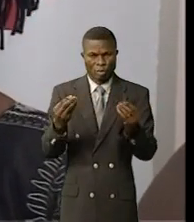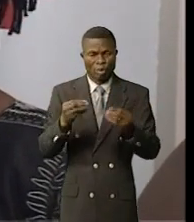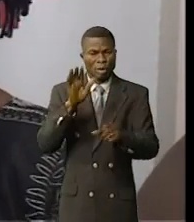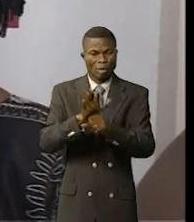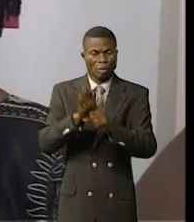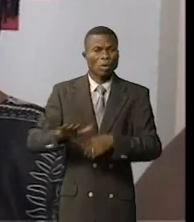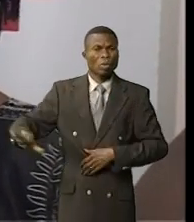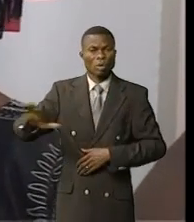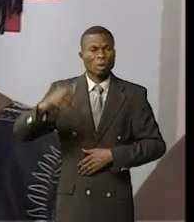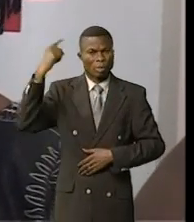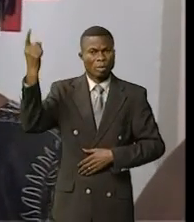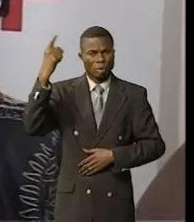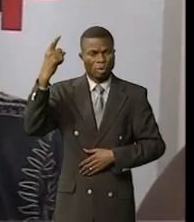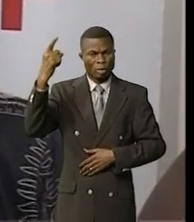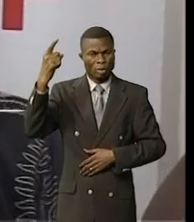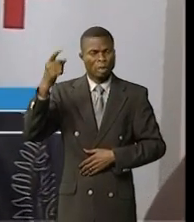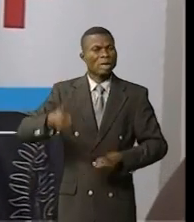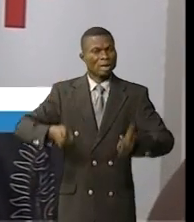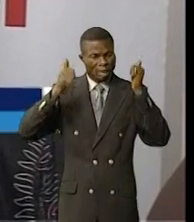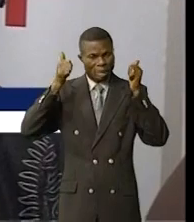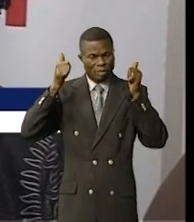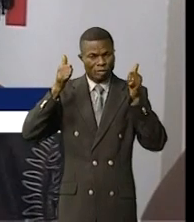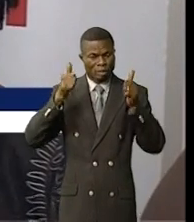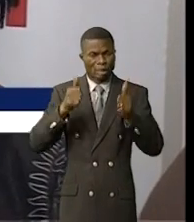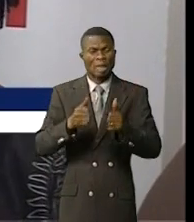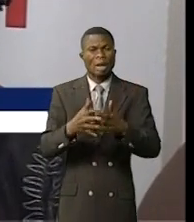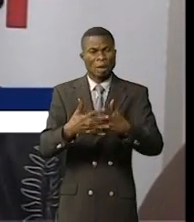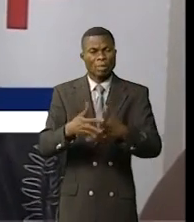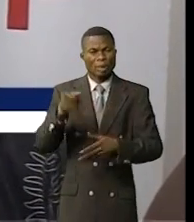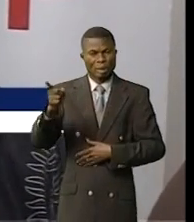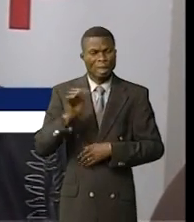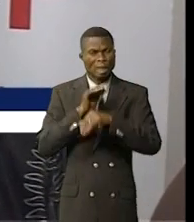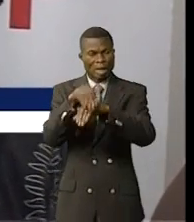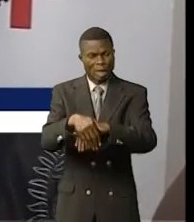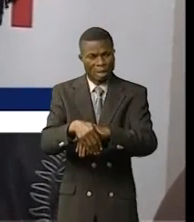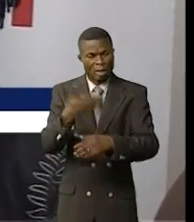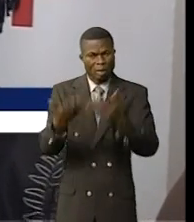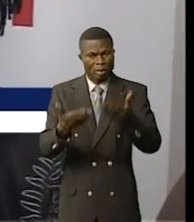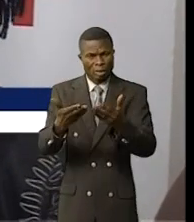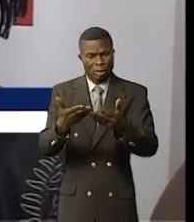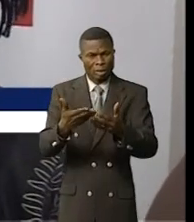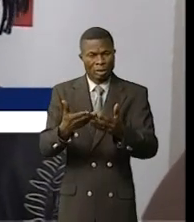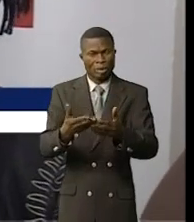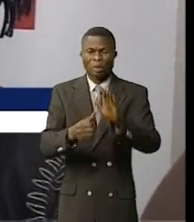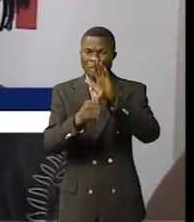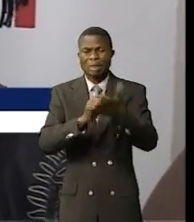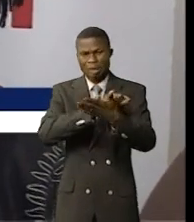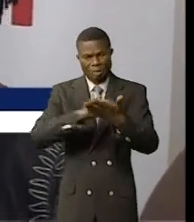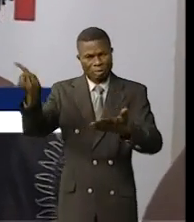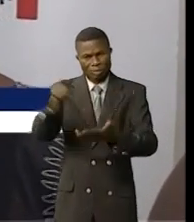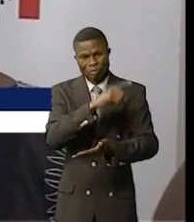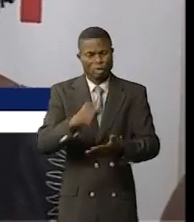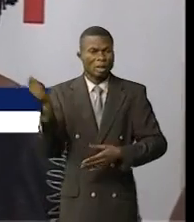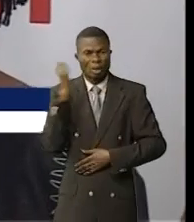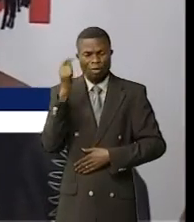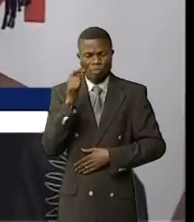de pays qui sont déjà contre ces robots killers et qui s'engagent soit pour la suppression de la